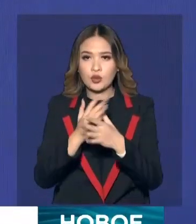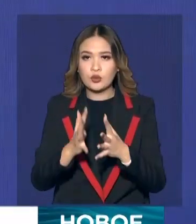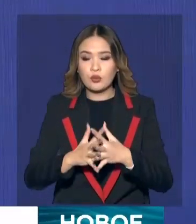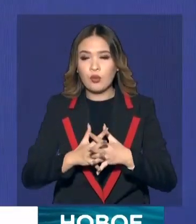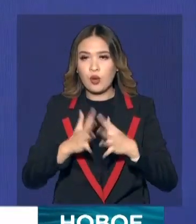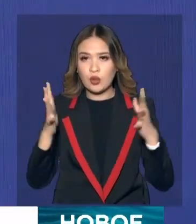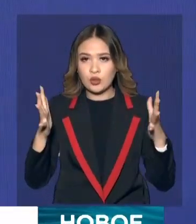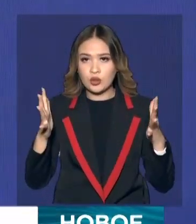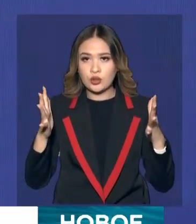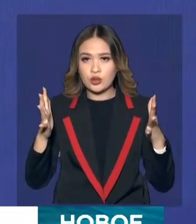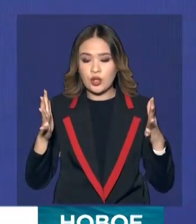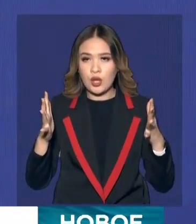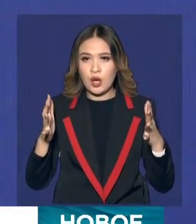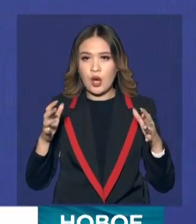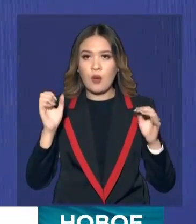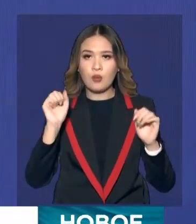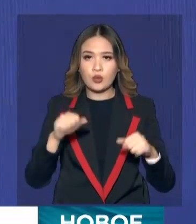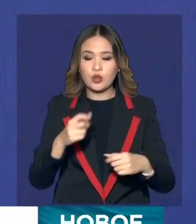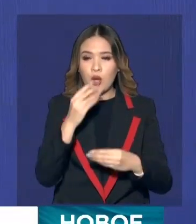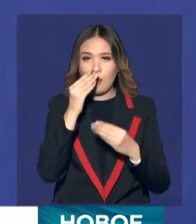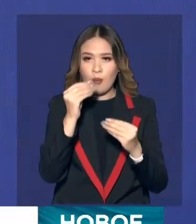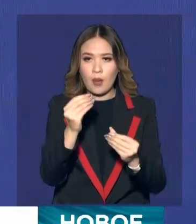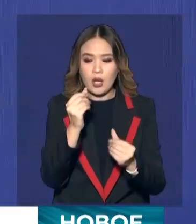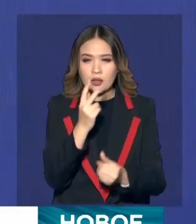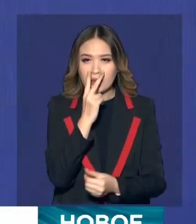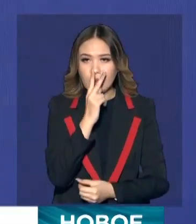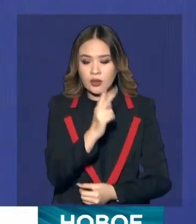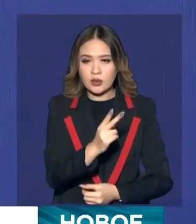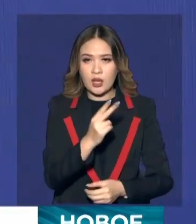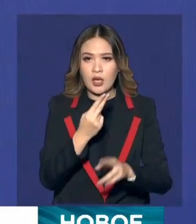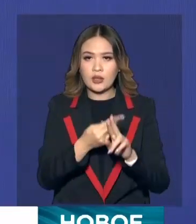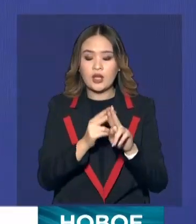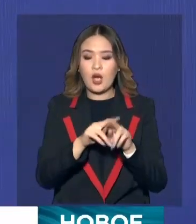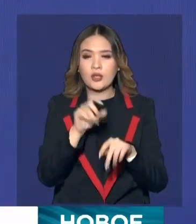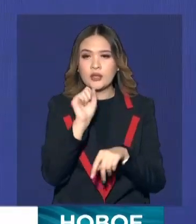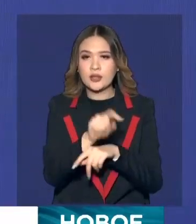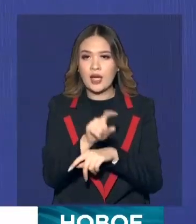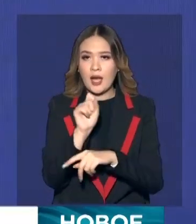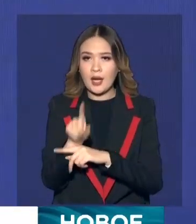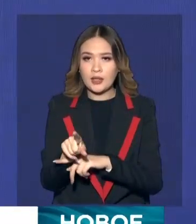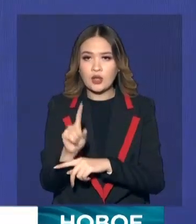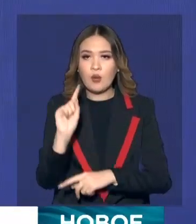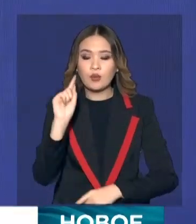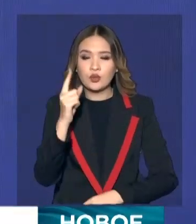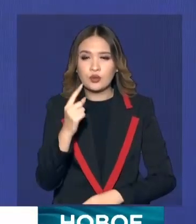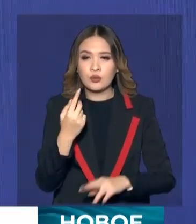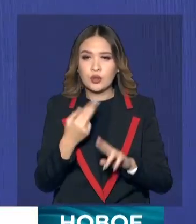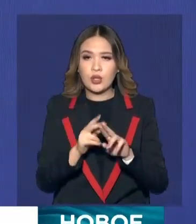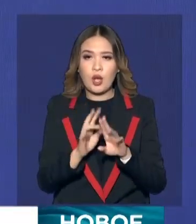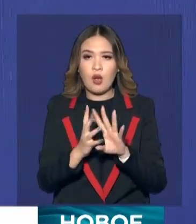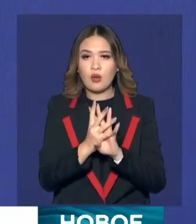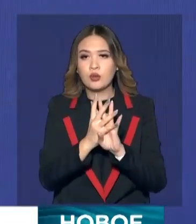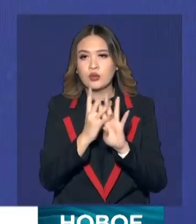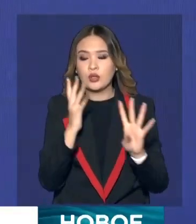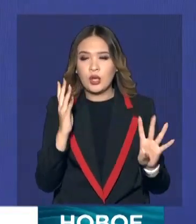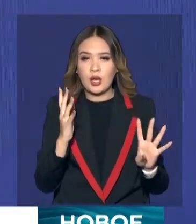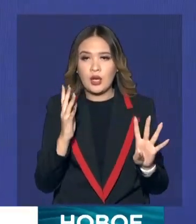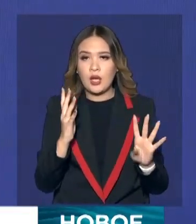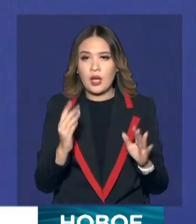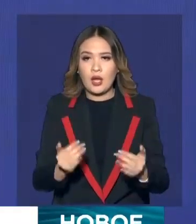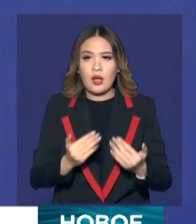больше, значит, быть прозрачным, да, вот при распределении госзаказа. Почему? Потому что единая очередь исключает,